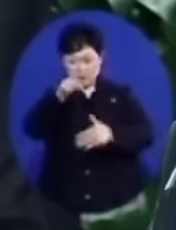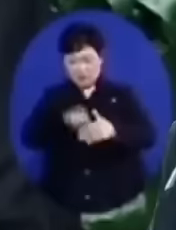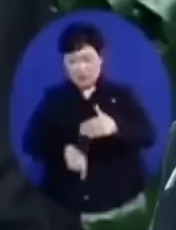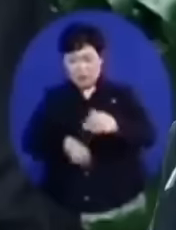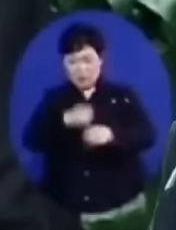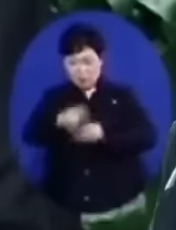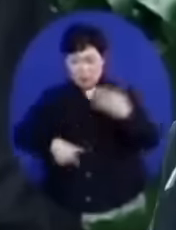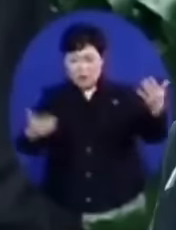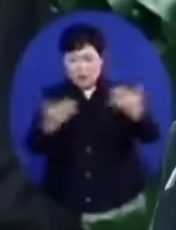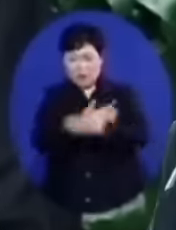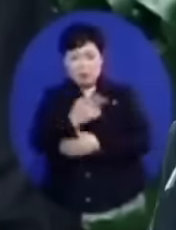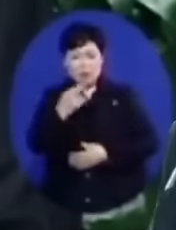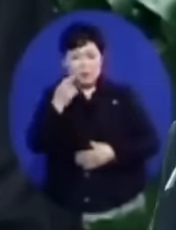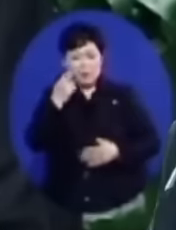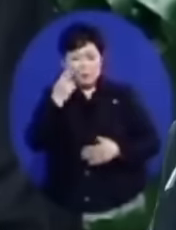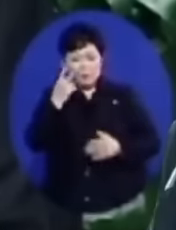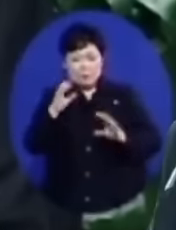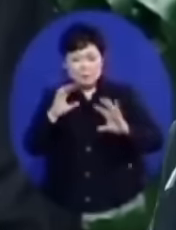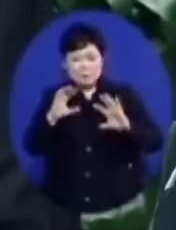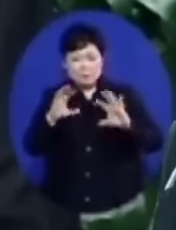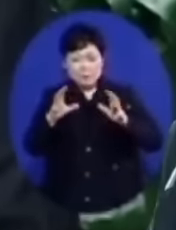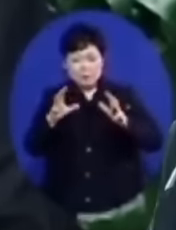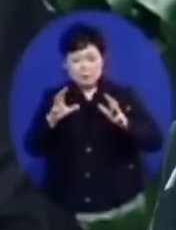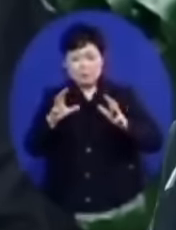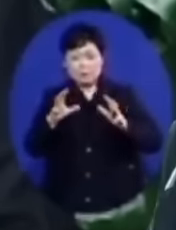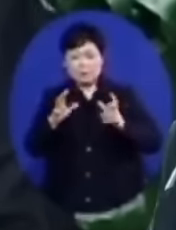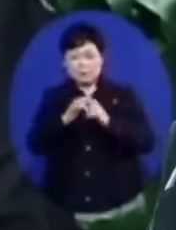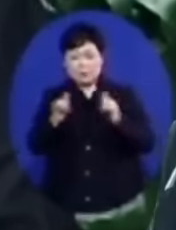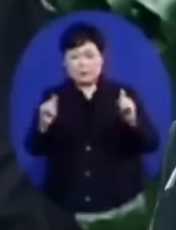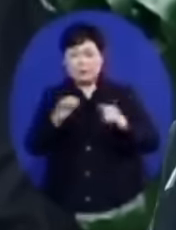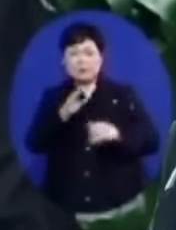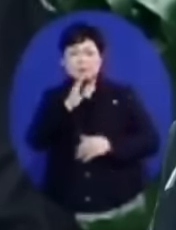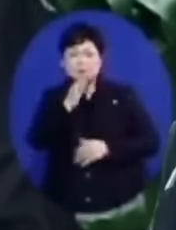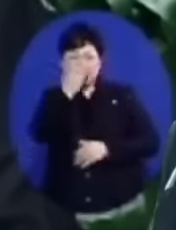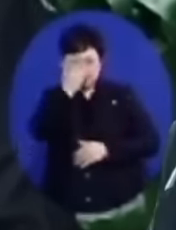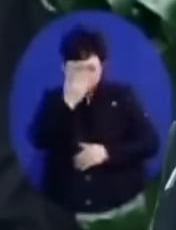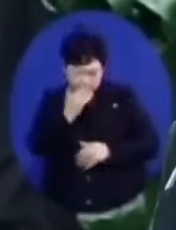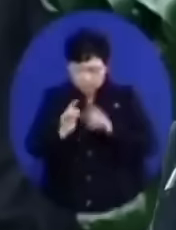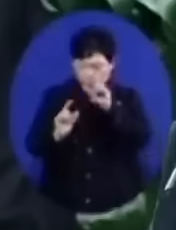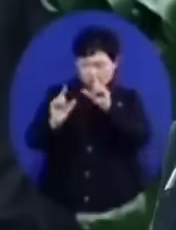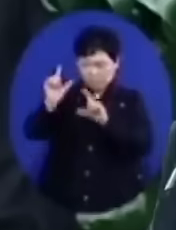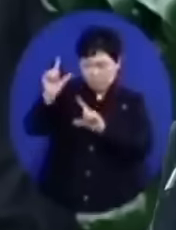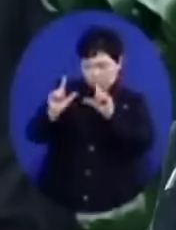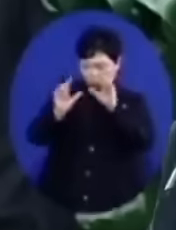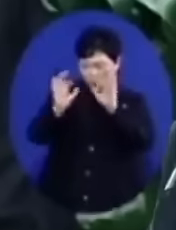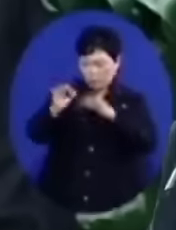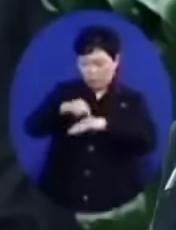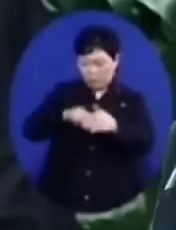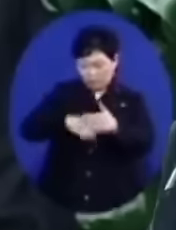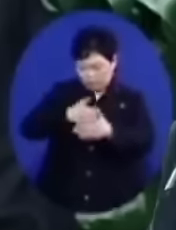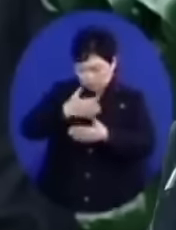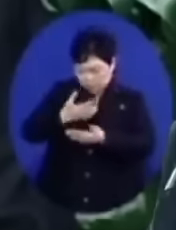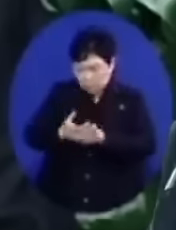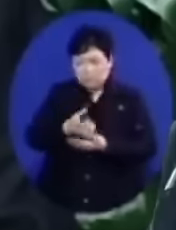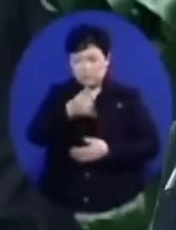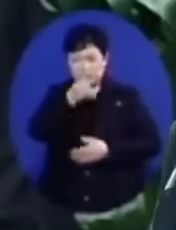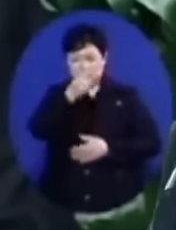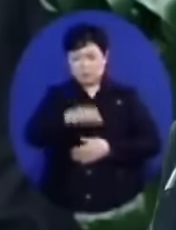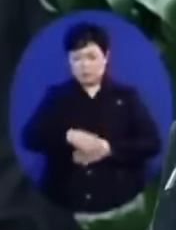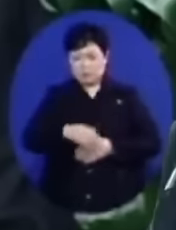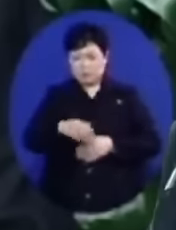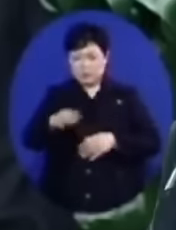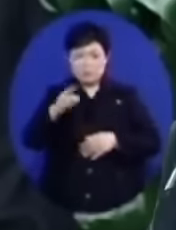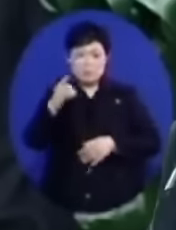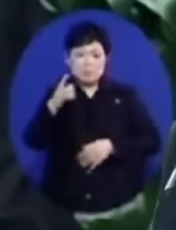미국의 청문회에서 서겠다고 겸손해 나오는 거 보고 굉장히 마음에 감동했습니다. 그분은 일본의 수상과